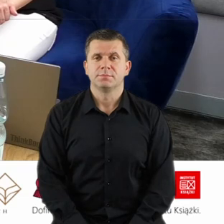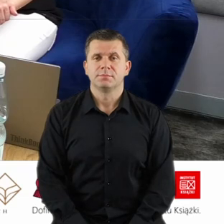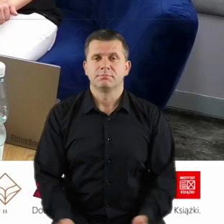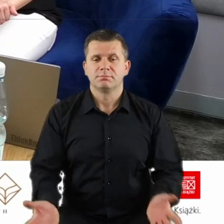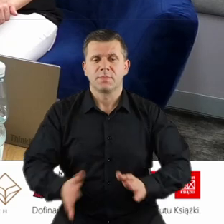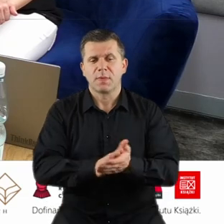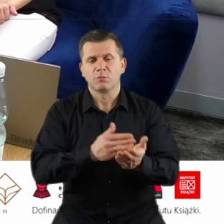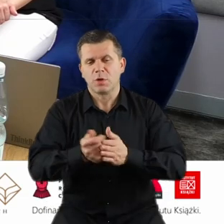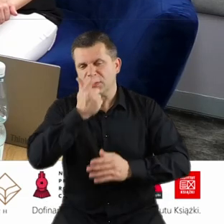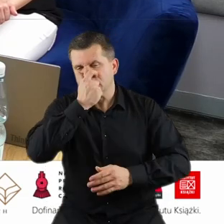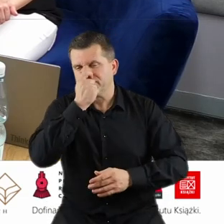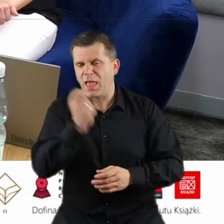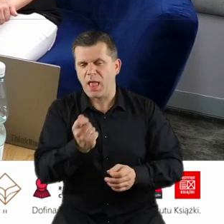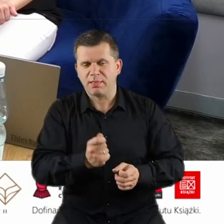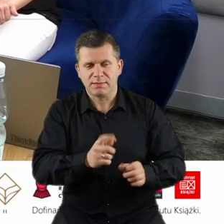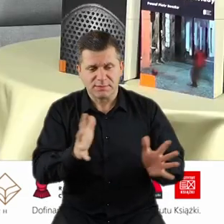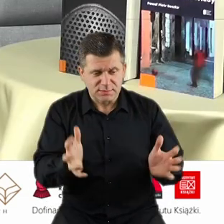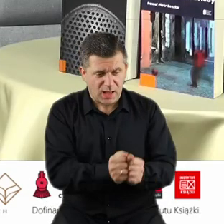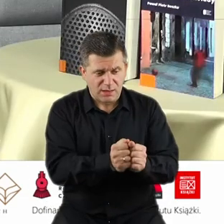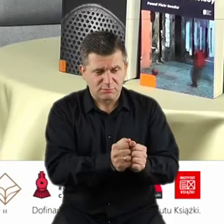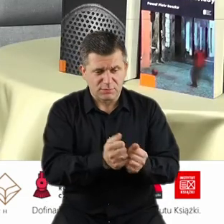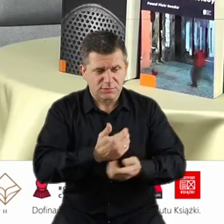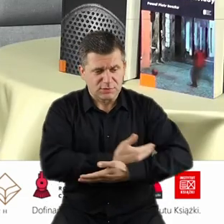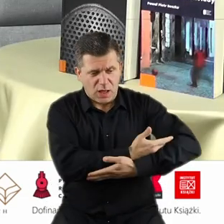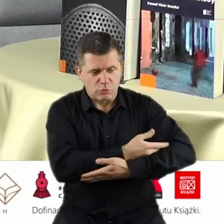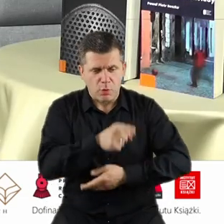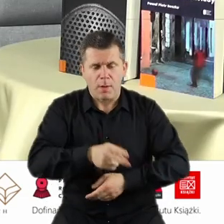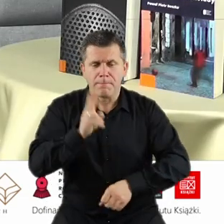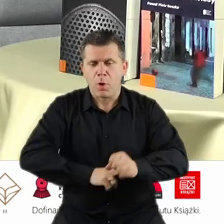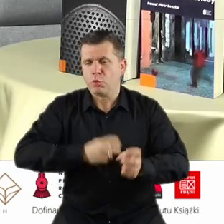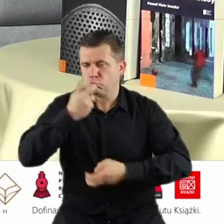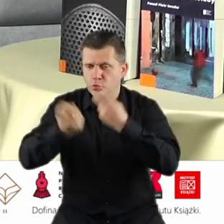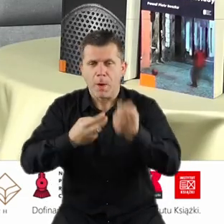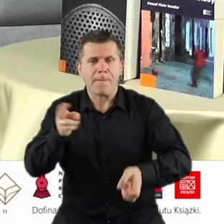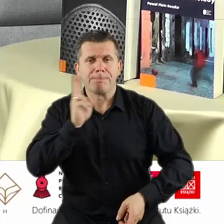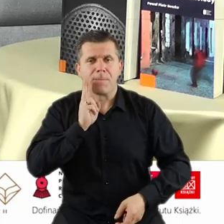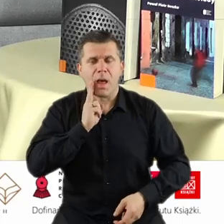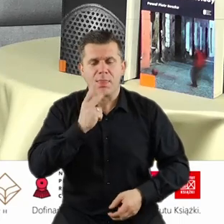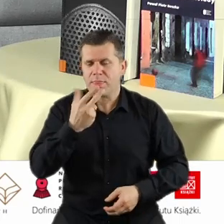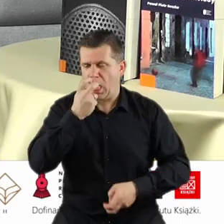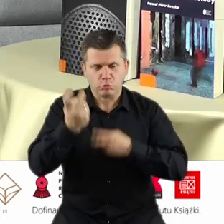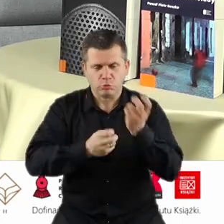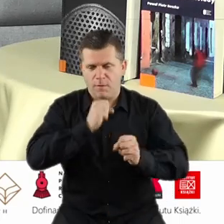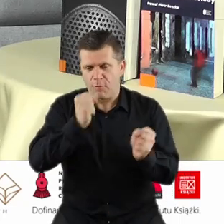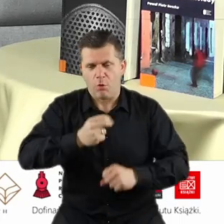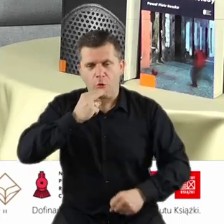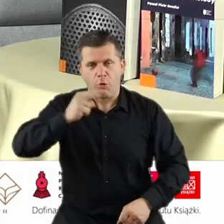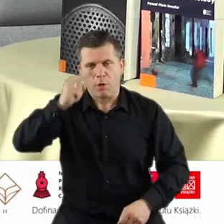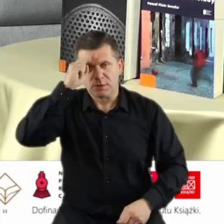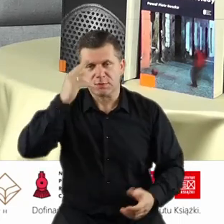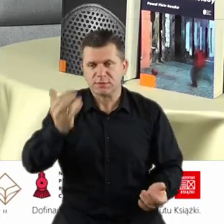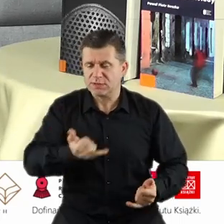jak na śmietniku znajdzie się dziecko, na przykład, to policja zawsze szuka matki. Nigdy nie szuka ojca.